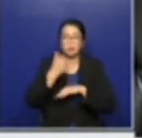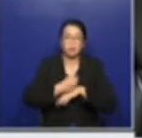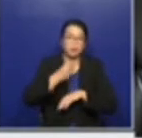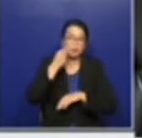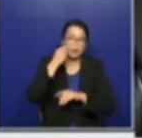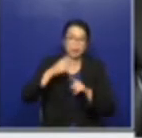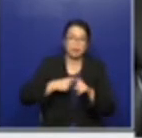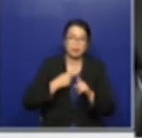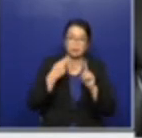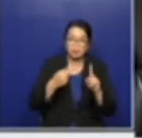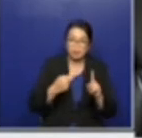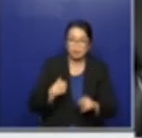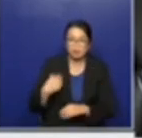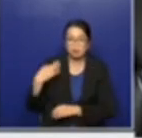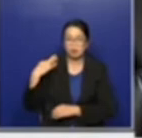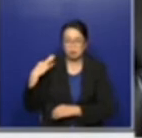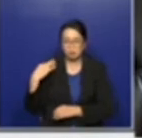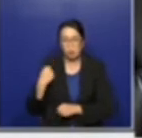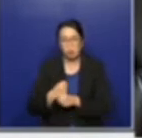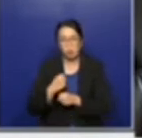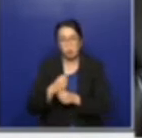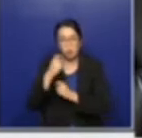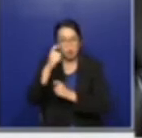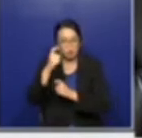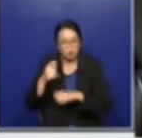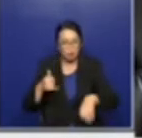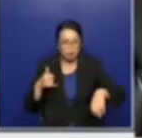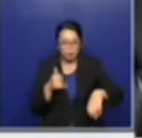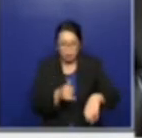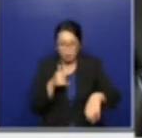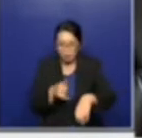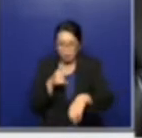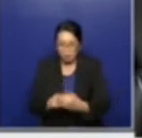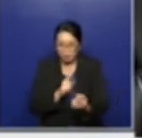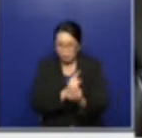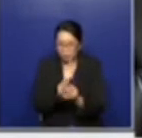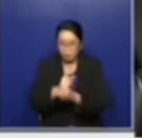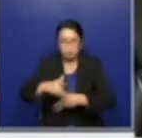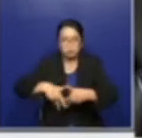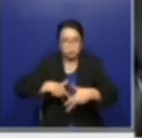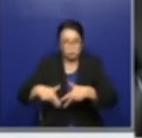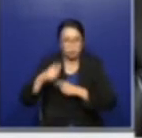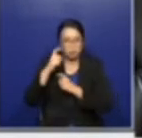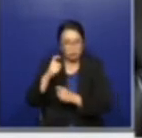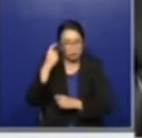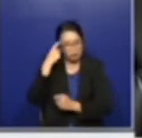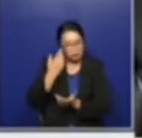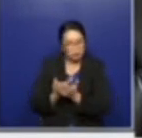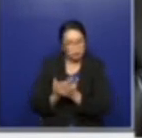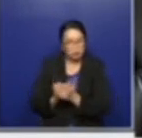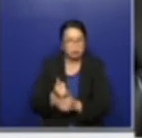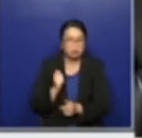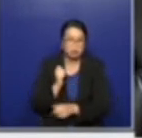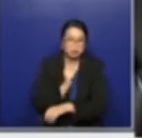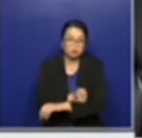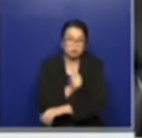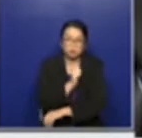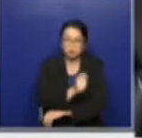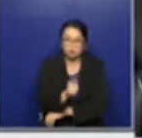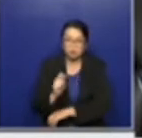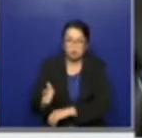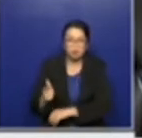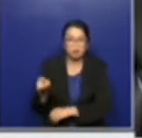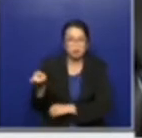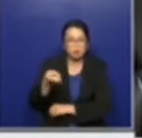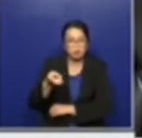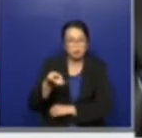แล้วอสม.เสี่ยงเป็นเสี่ยงตายดังที่ผ่านมานั่นคือด้านสาธารณสุขในขณะเดียวกันในด้าน